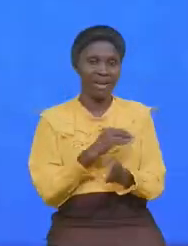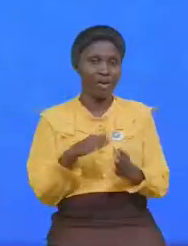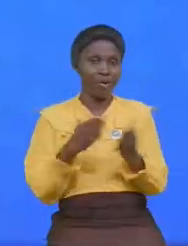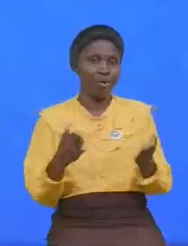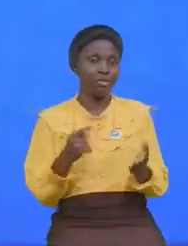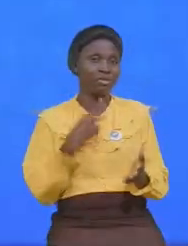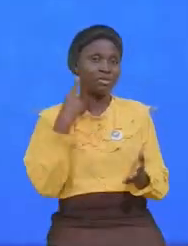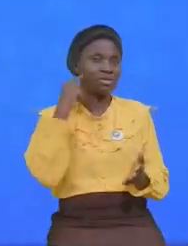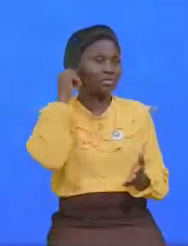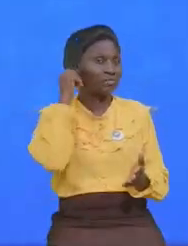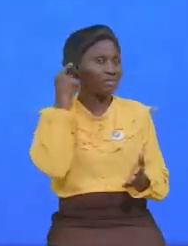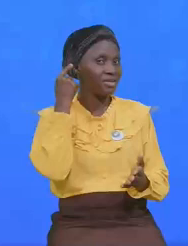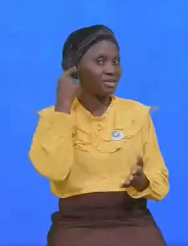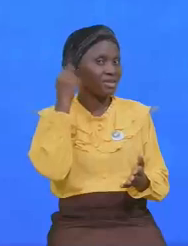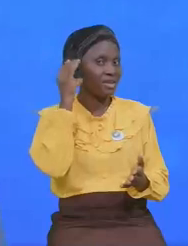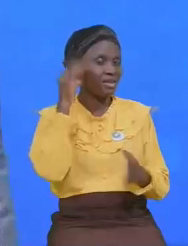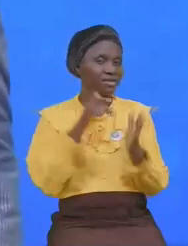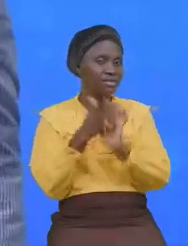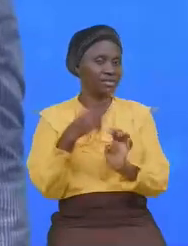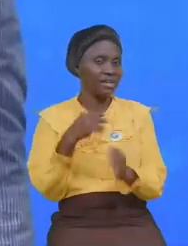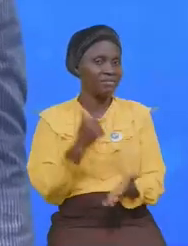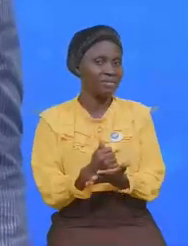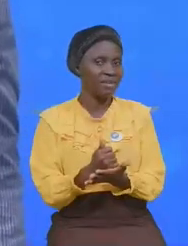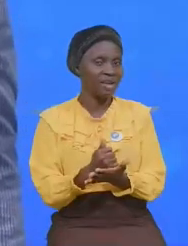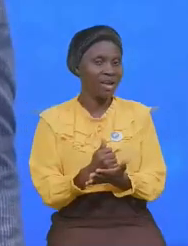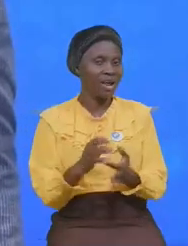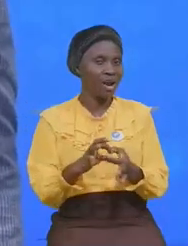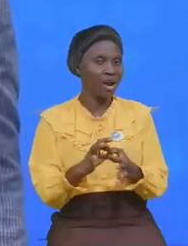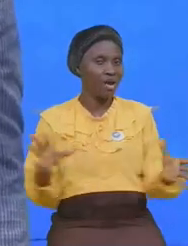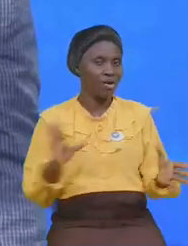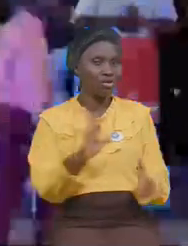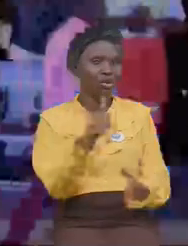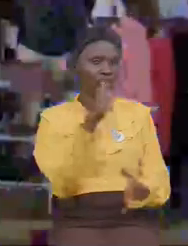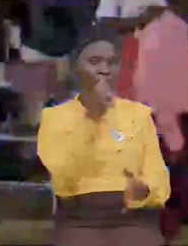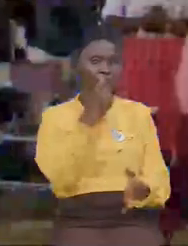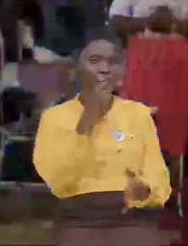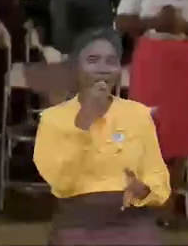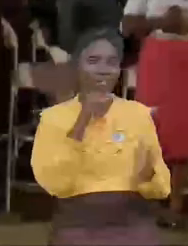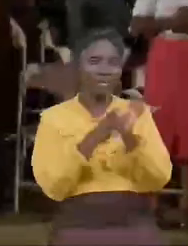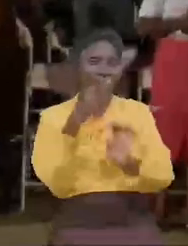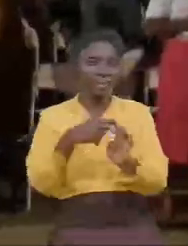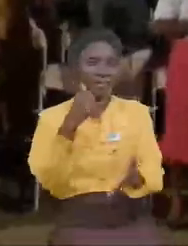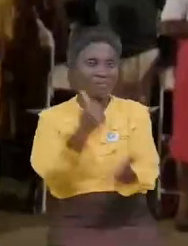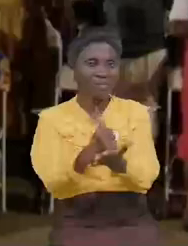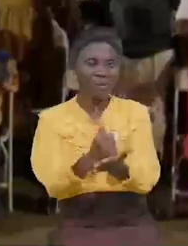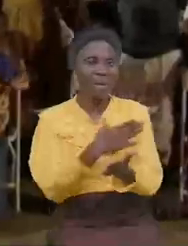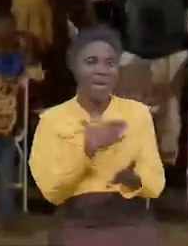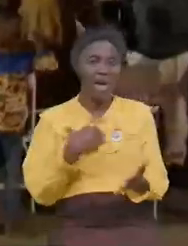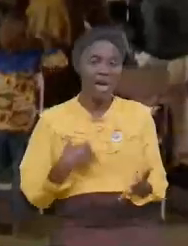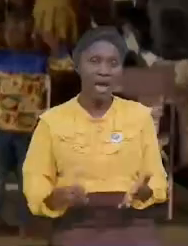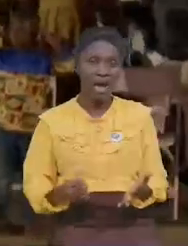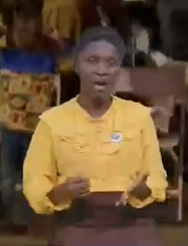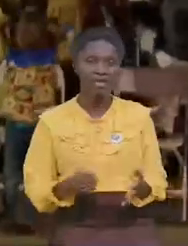Il va guérir votre surdité. Il va délier votre langue liée